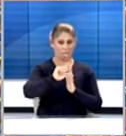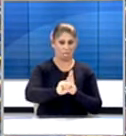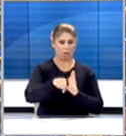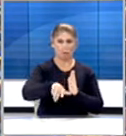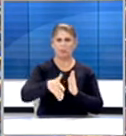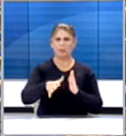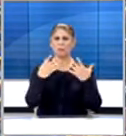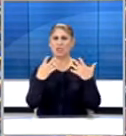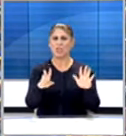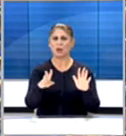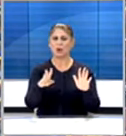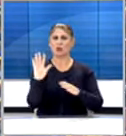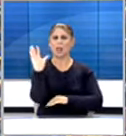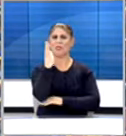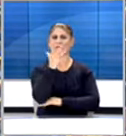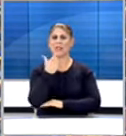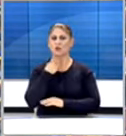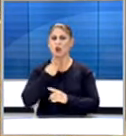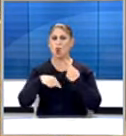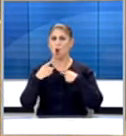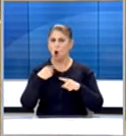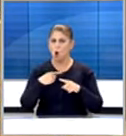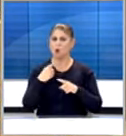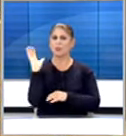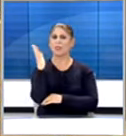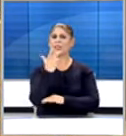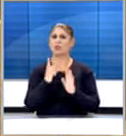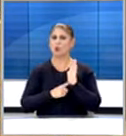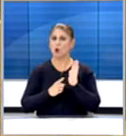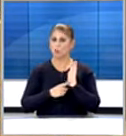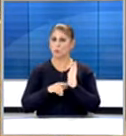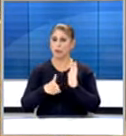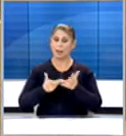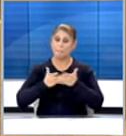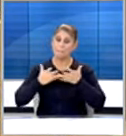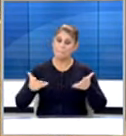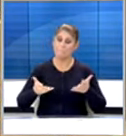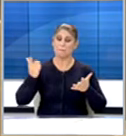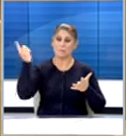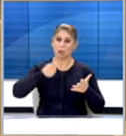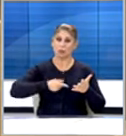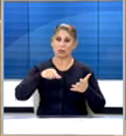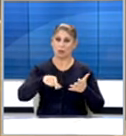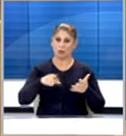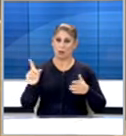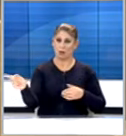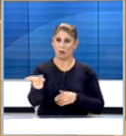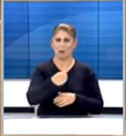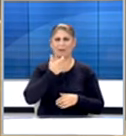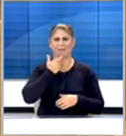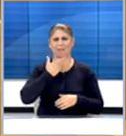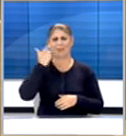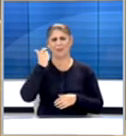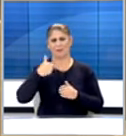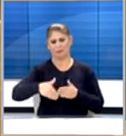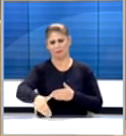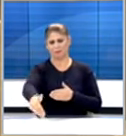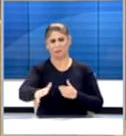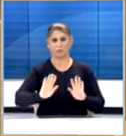900 δασολόγους και δασονόμους, που όμως στη μεγαλύτερη ή περισσότερη είναι σε ηλικία